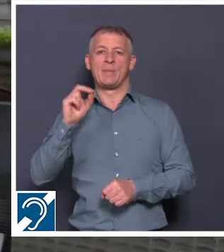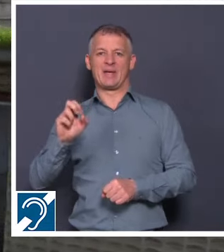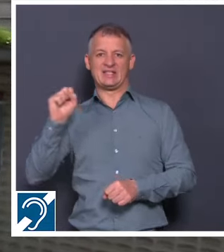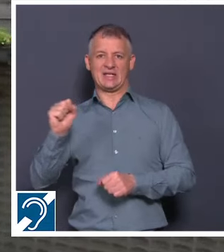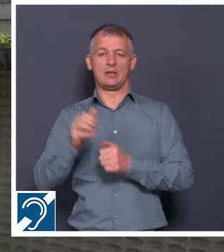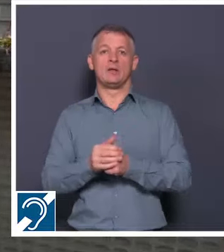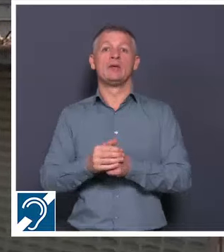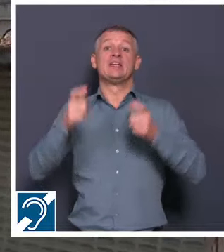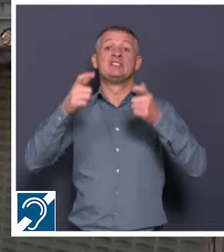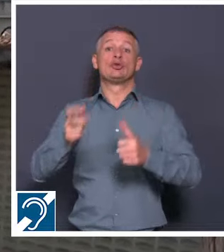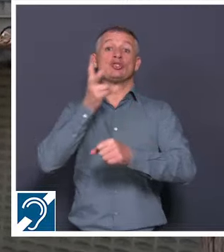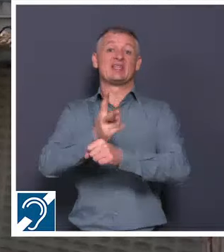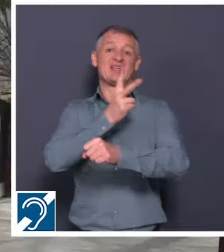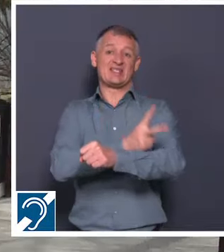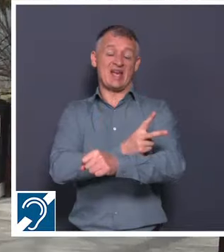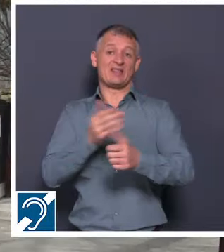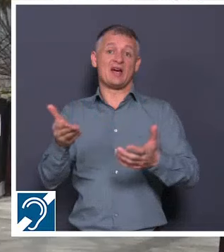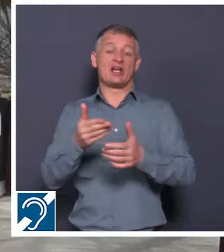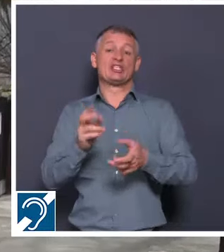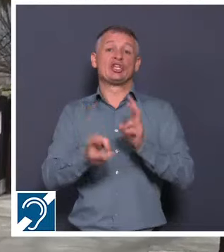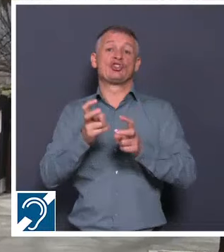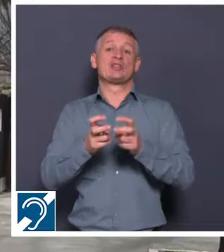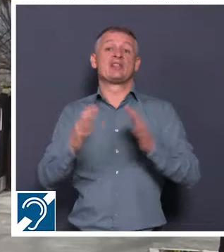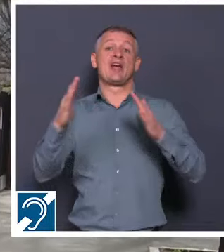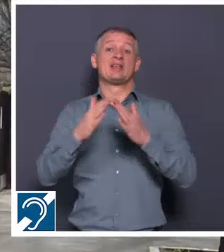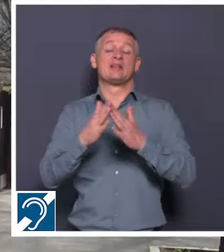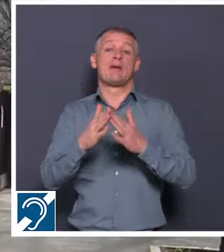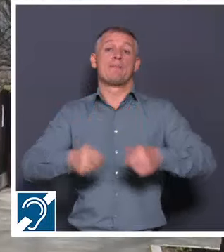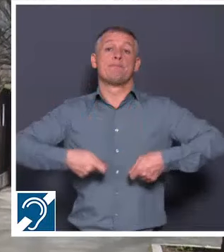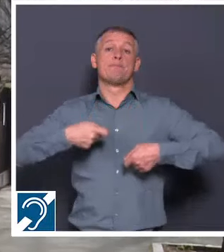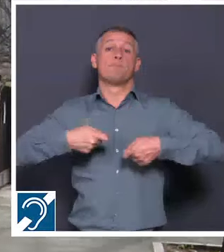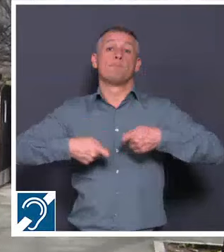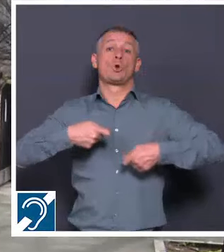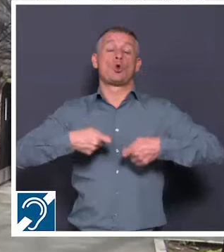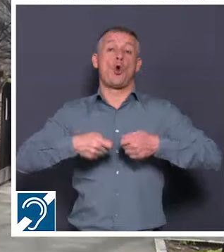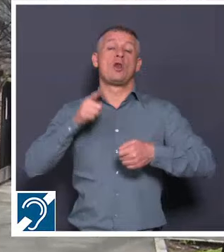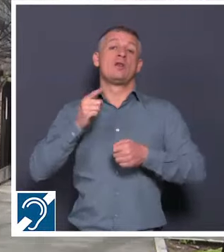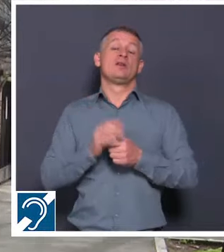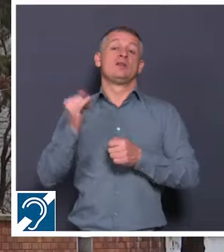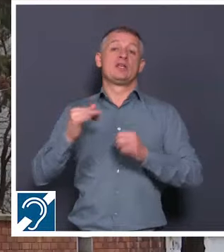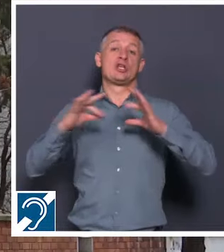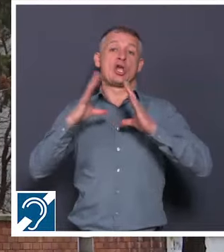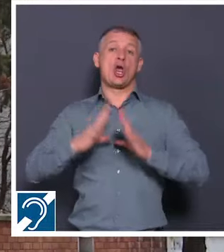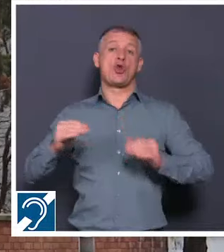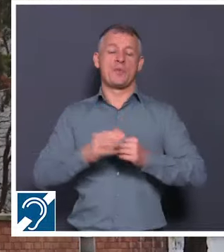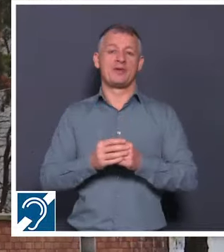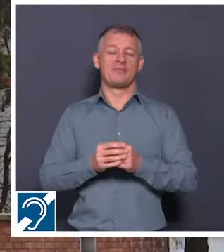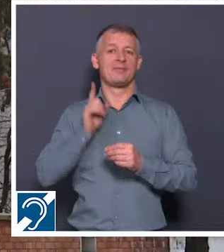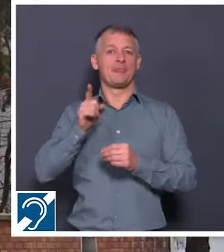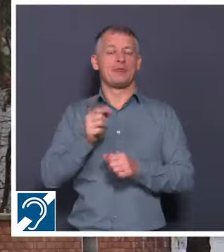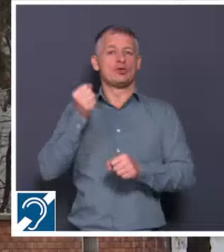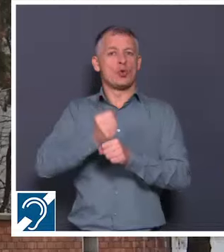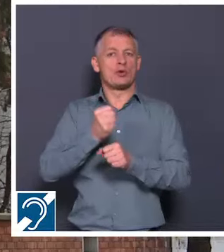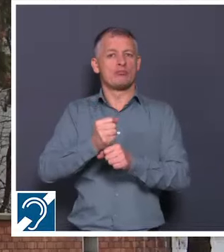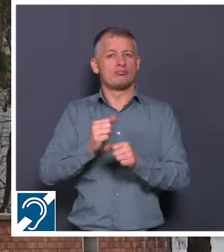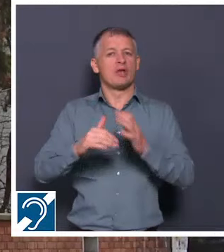toate vilele și locuințele de protocol din România, deci de desecretizare a cheltuielilor pe care le face și a lucrurilor pe